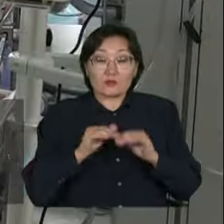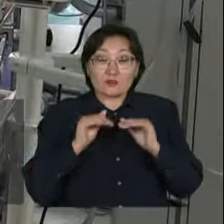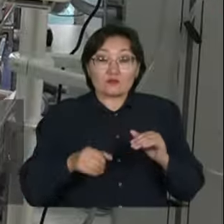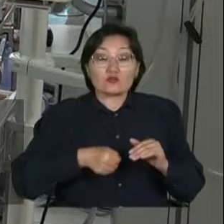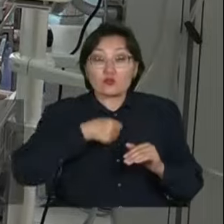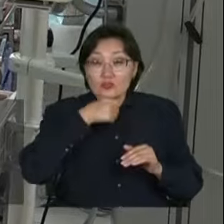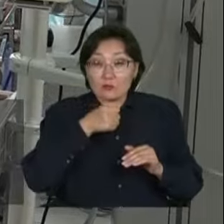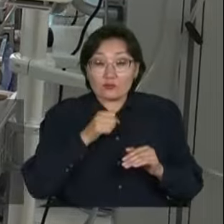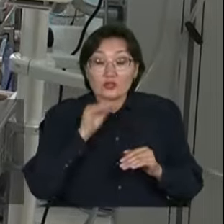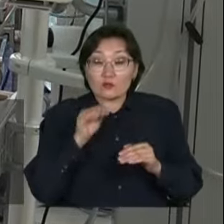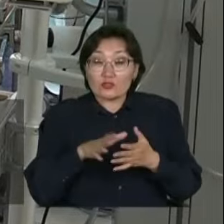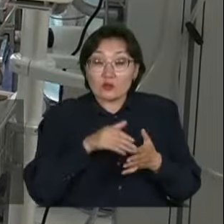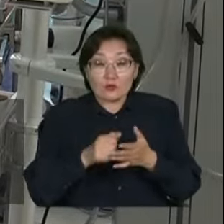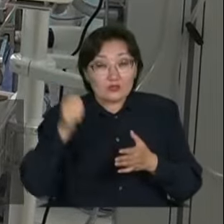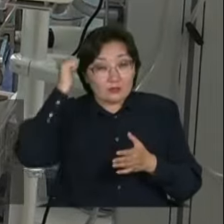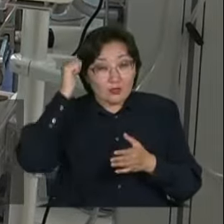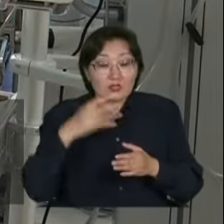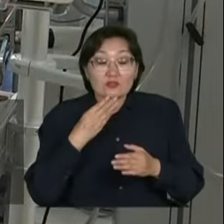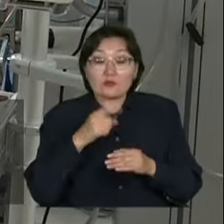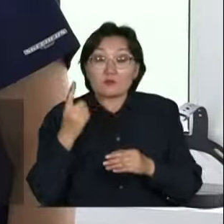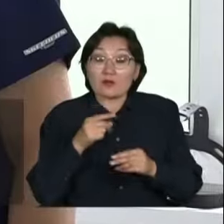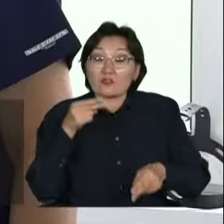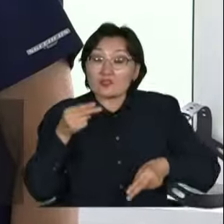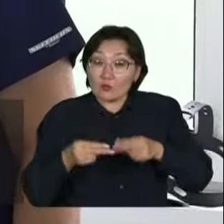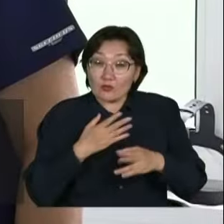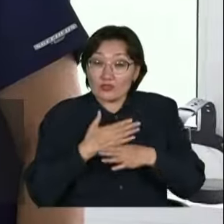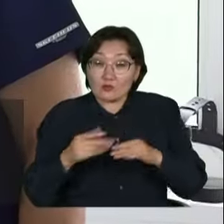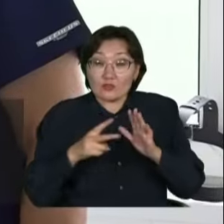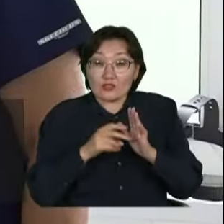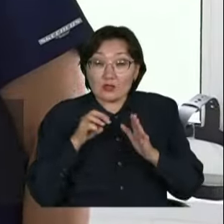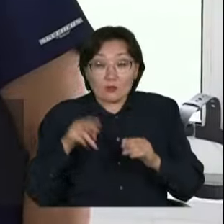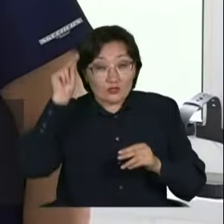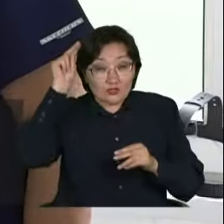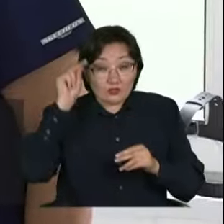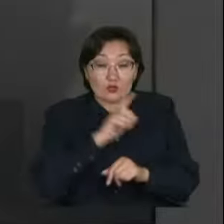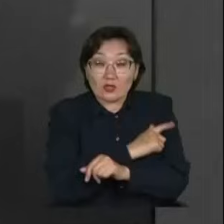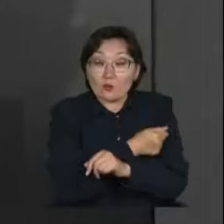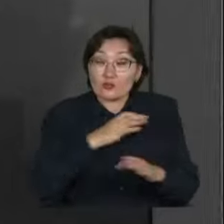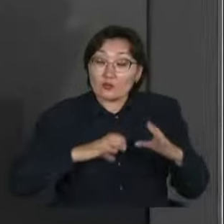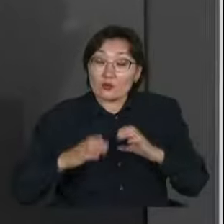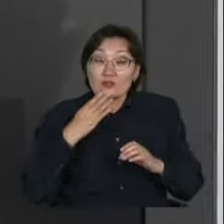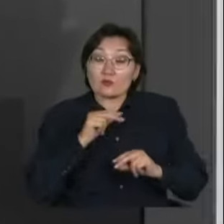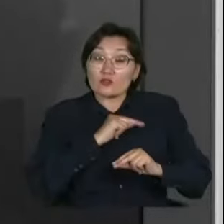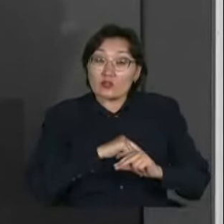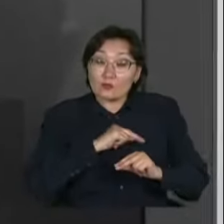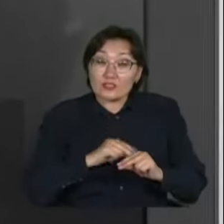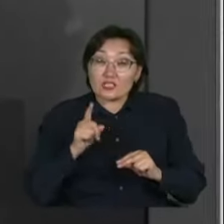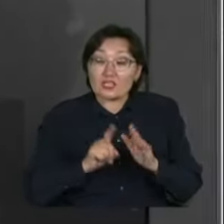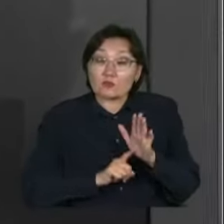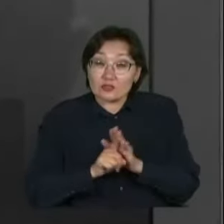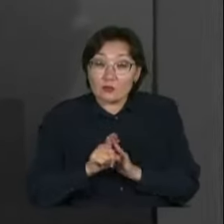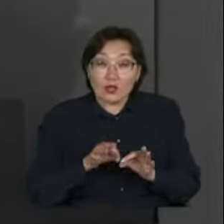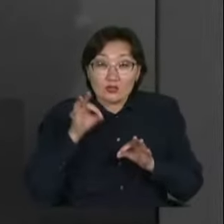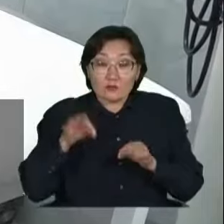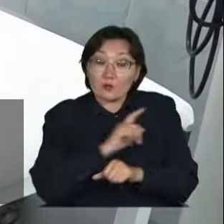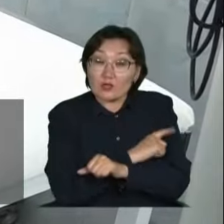взрослые. Профессор до сих пор помнит свою первую операцию. После 7 лет обучения в мединституте свою трудовую деятельность она начала в